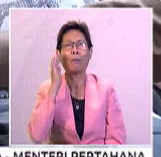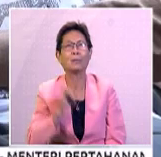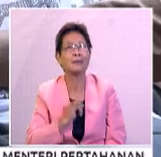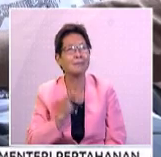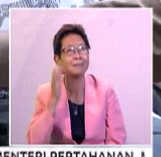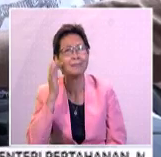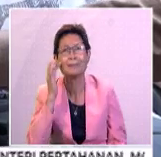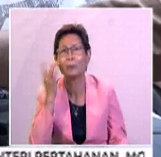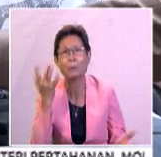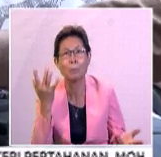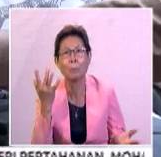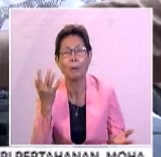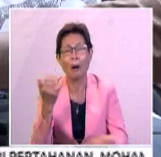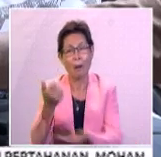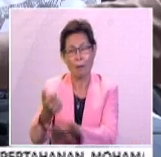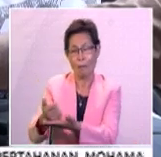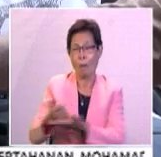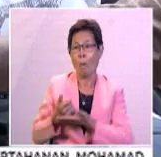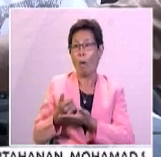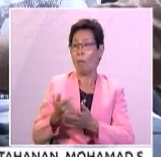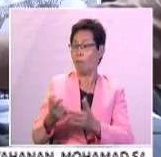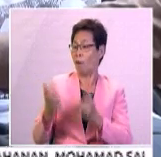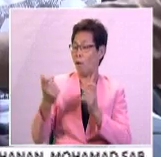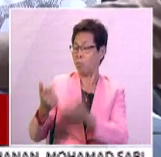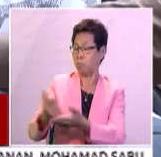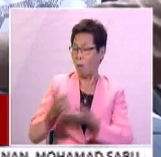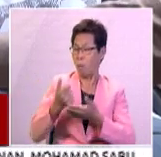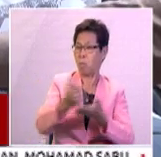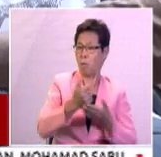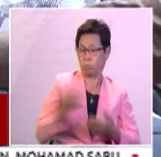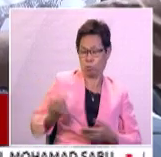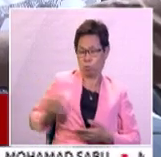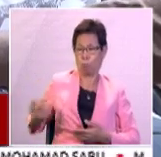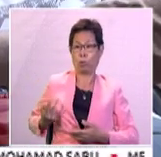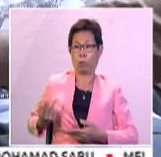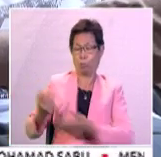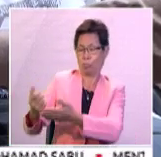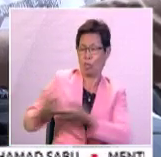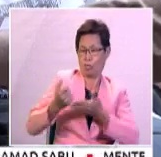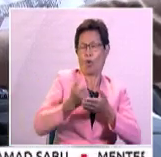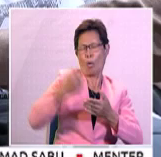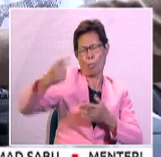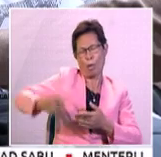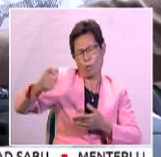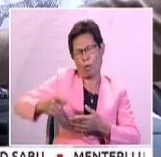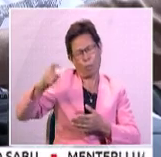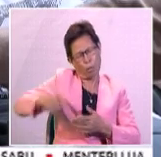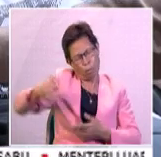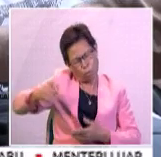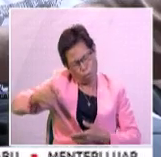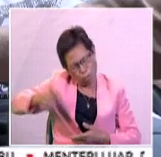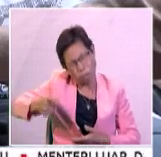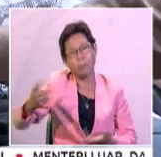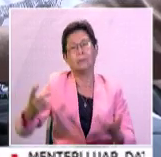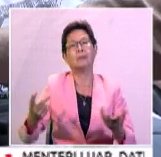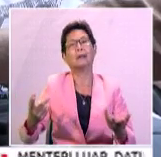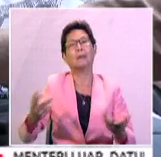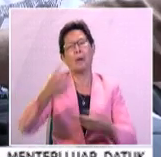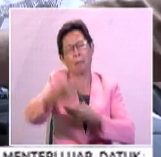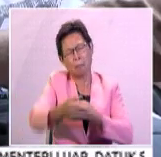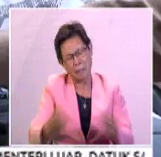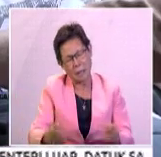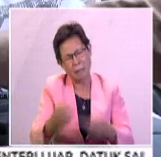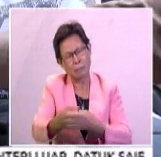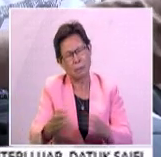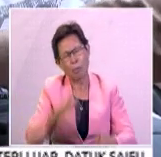dapat pertolongan yang macam ni cepatlah pada kami berdua. Memang perlukan sangat-sangat sebab apa bilik pun